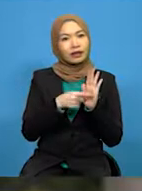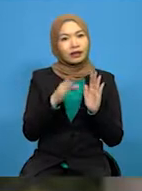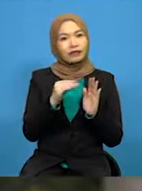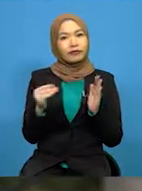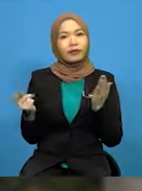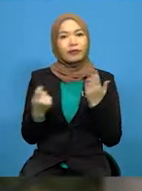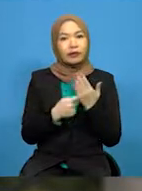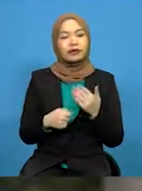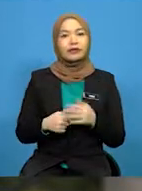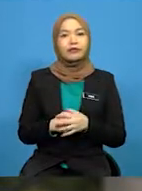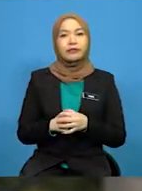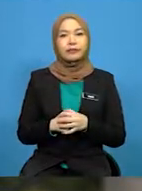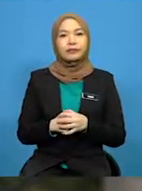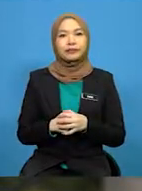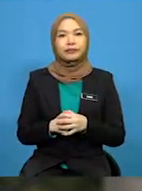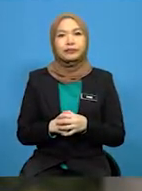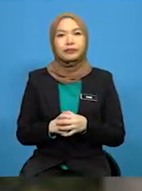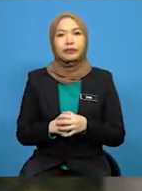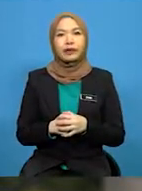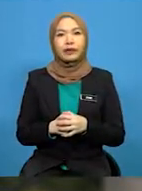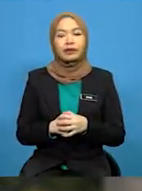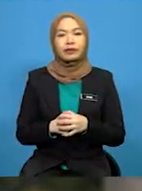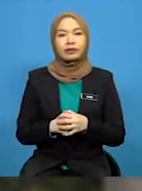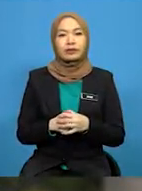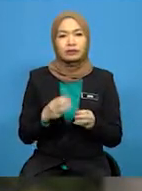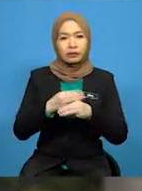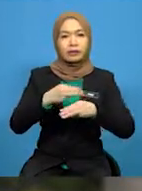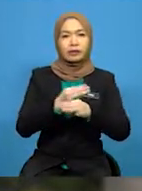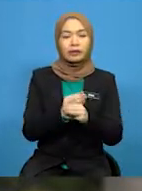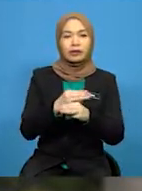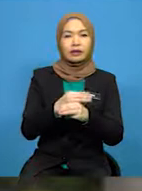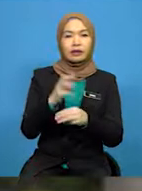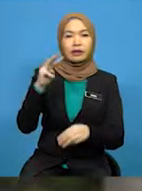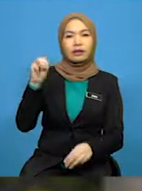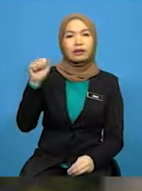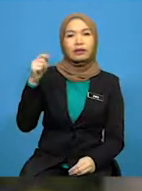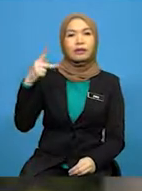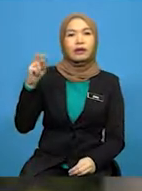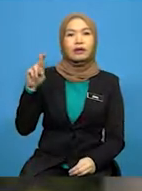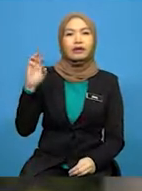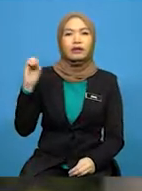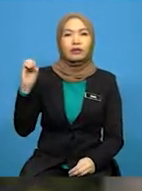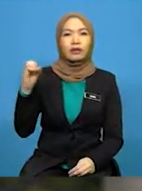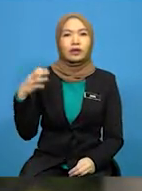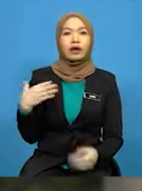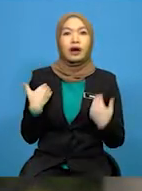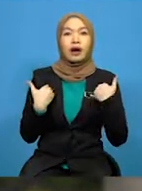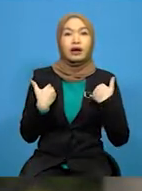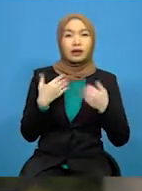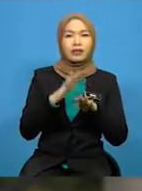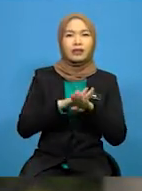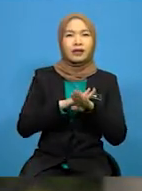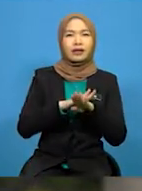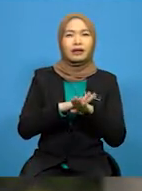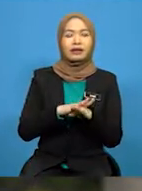kaitkan dengan situasi ekonomi, maka isu makro ini adalah pelbagai masalah utama yang dihadapi oleh sesebuah